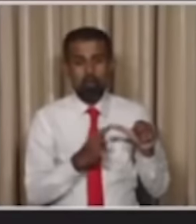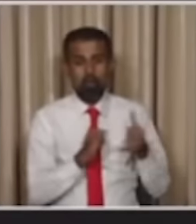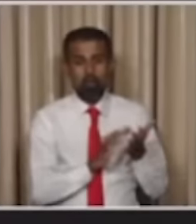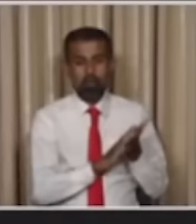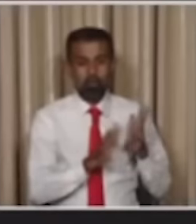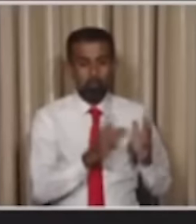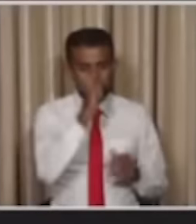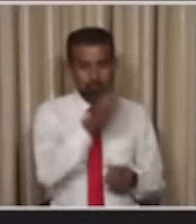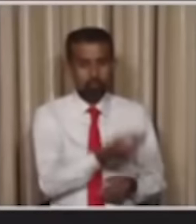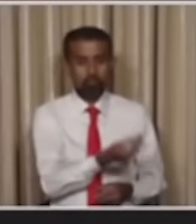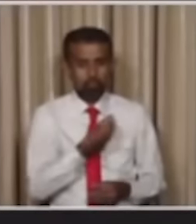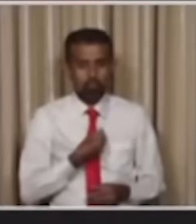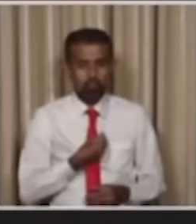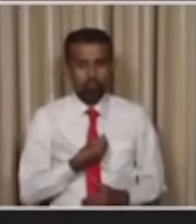දුන්නා